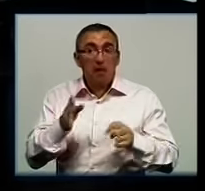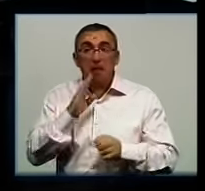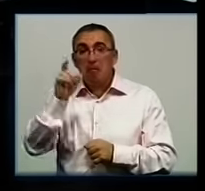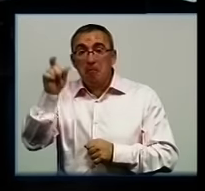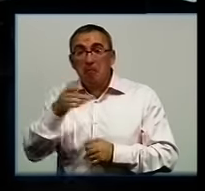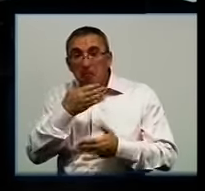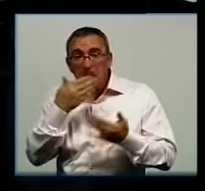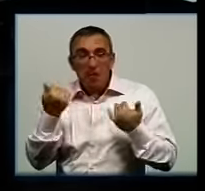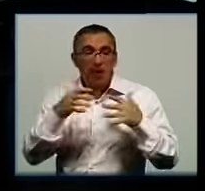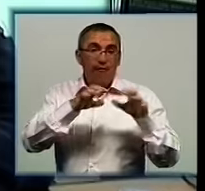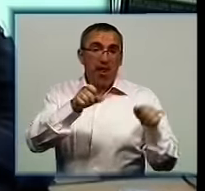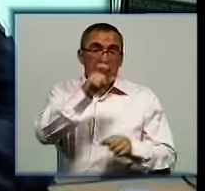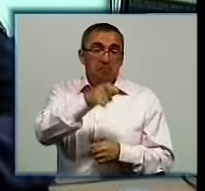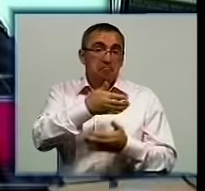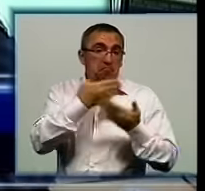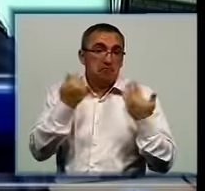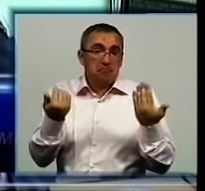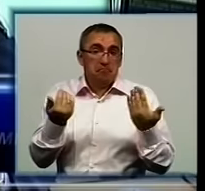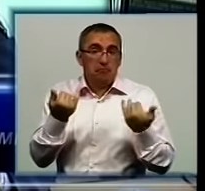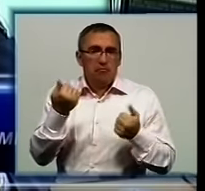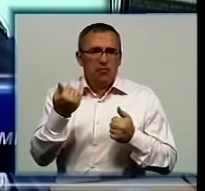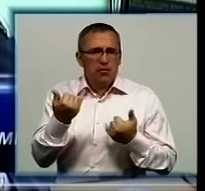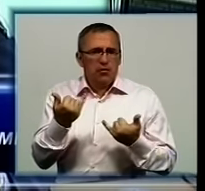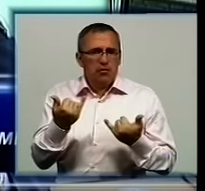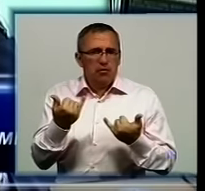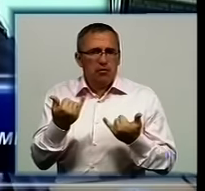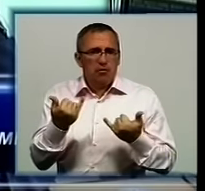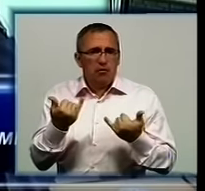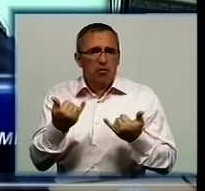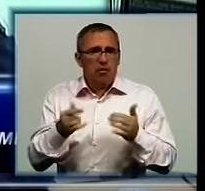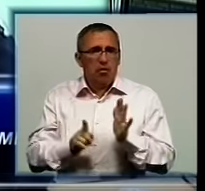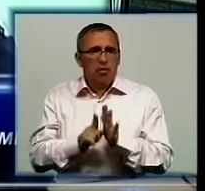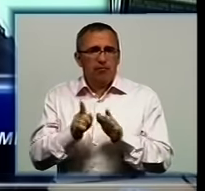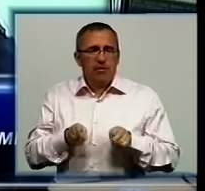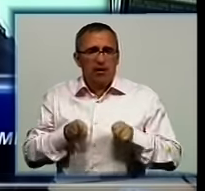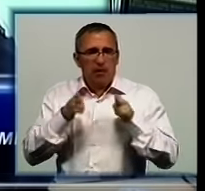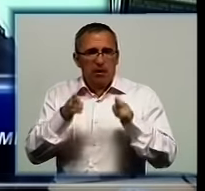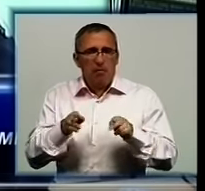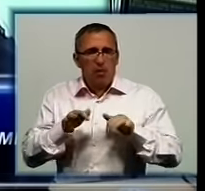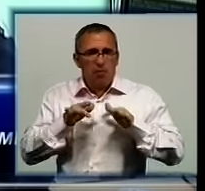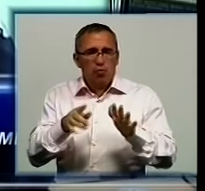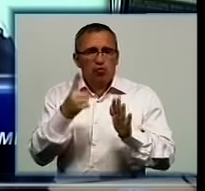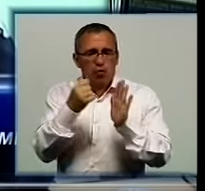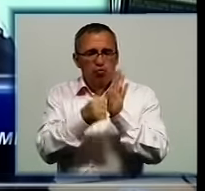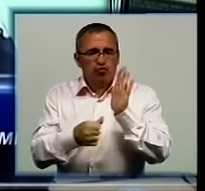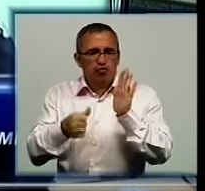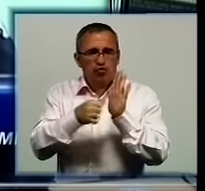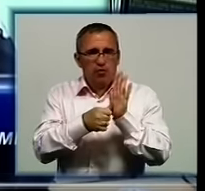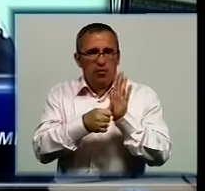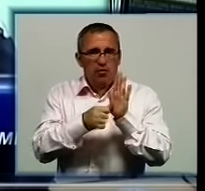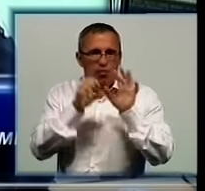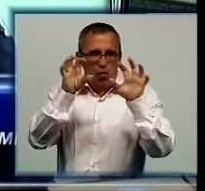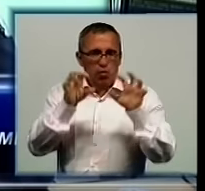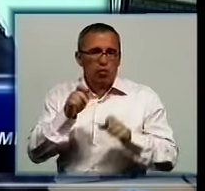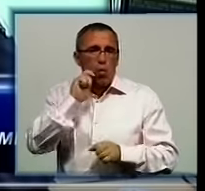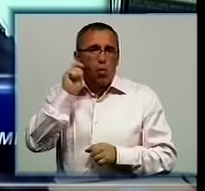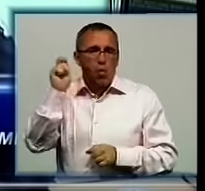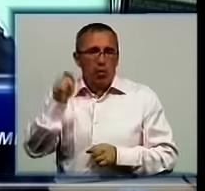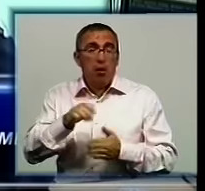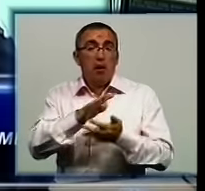матері немовляти не було. Наразі зараз 160 відкрите кримінальне провадження по статті 166 Кримінального кодексу України.